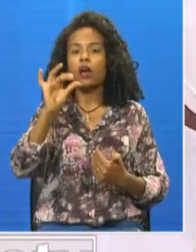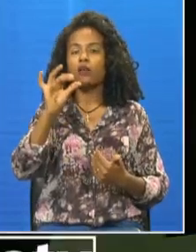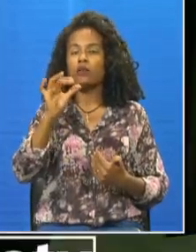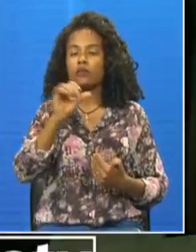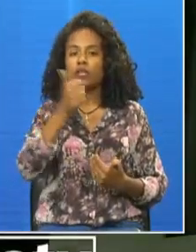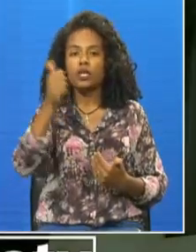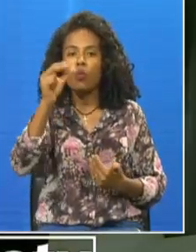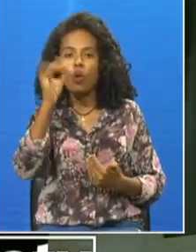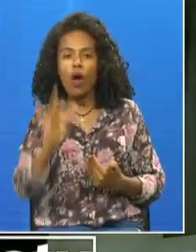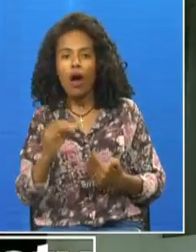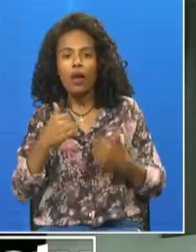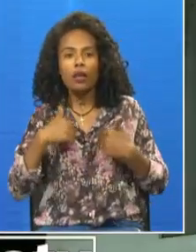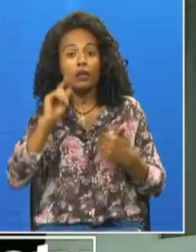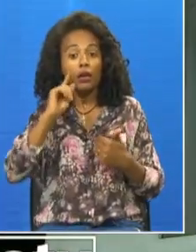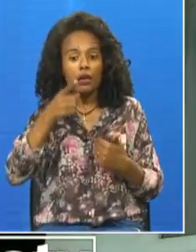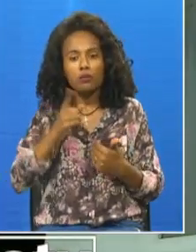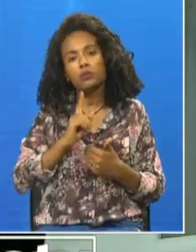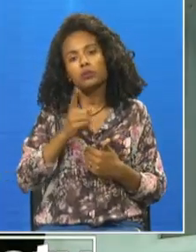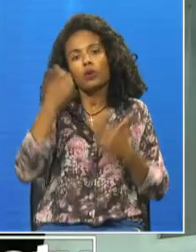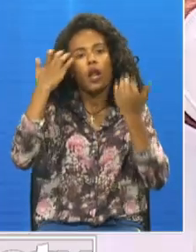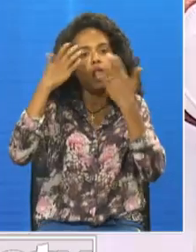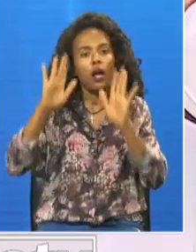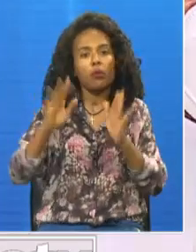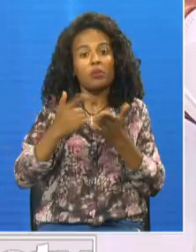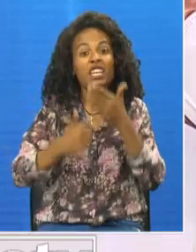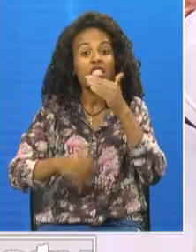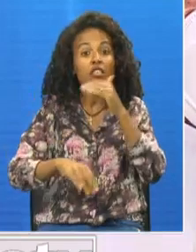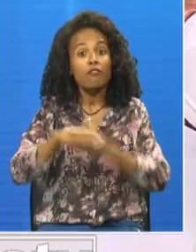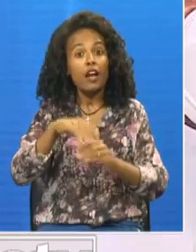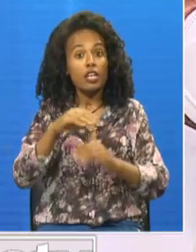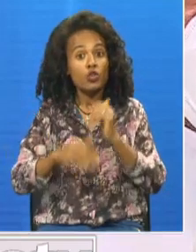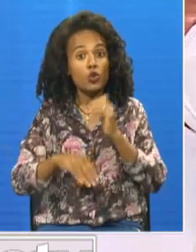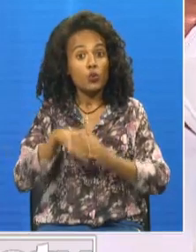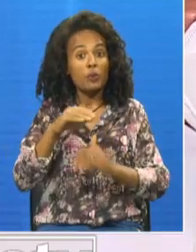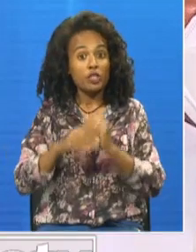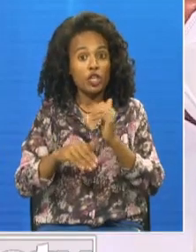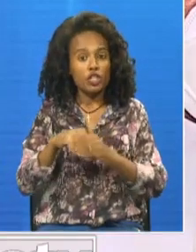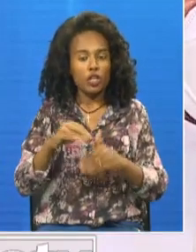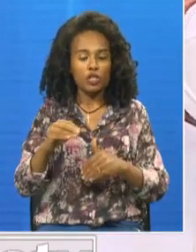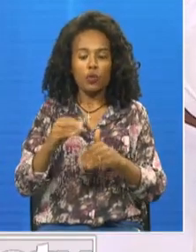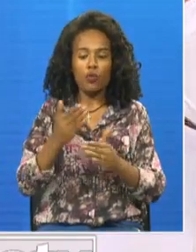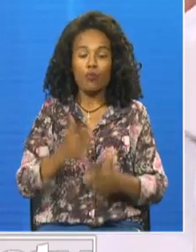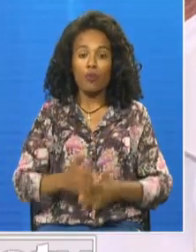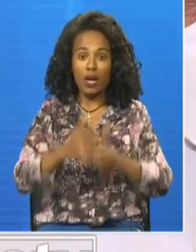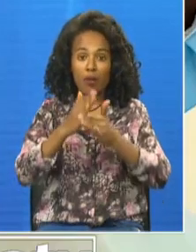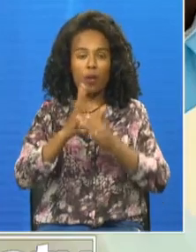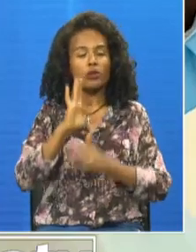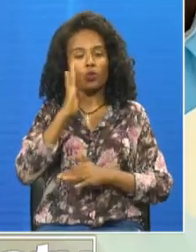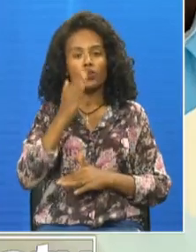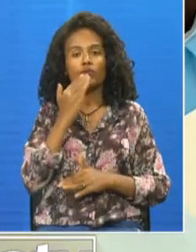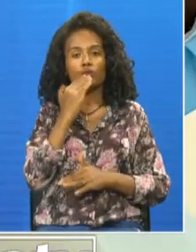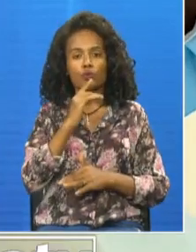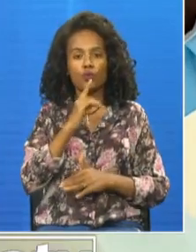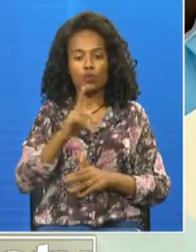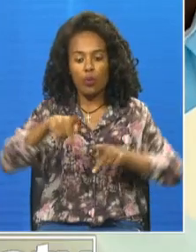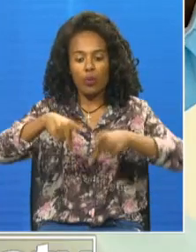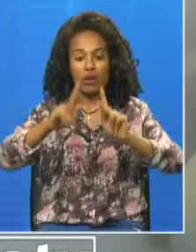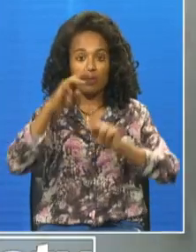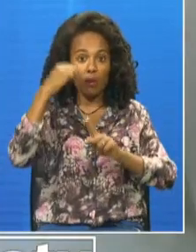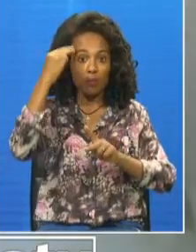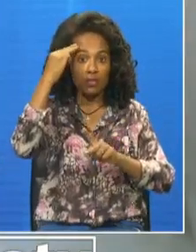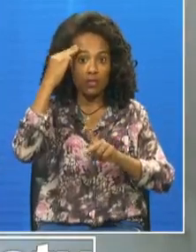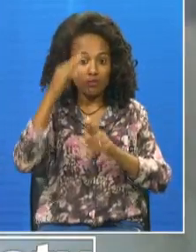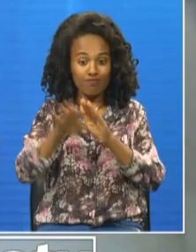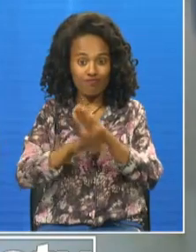የምትከታተሉት ከኢትዮጵያ ቴሌቪዥን እየተላለፈ ያለውን የቲቪ ዜና 57 ነው። የኮሮና ቫይረስ ስርጭትን ለመከላከል መንግስት